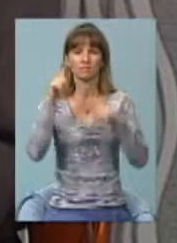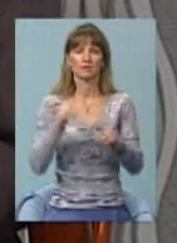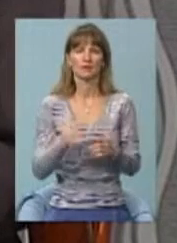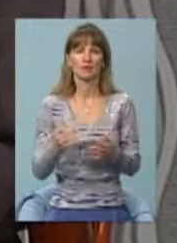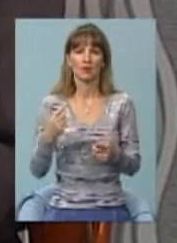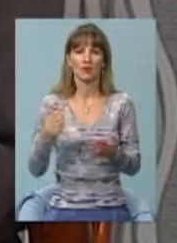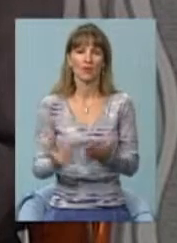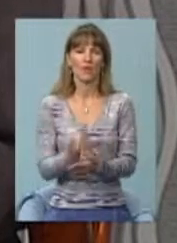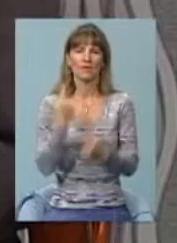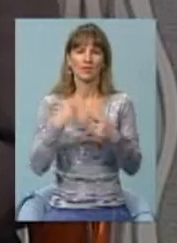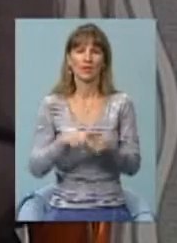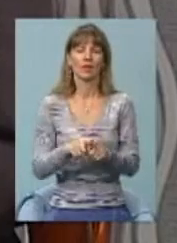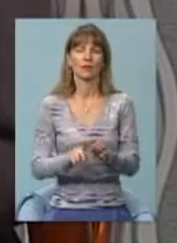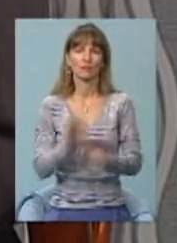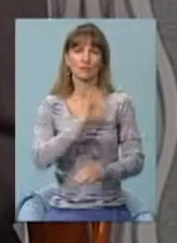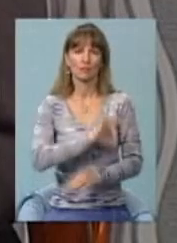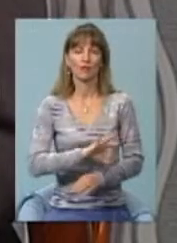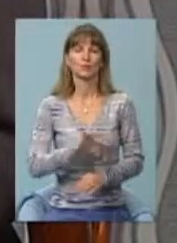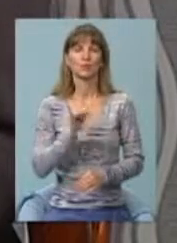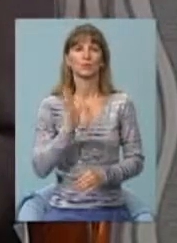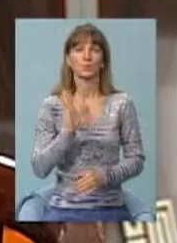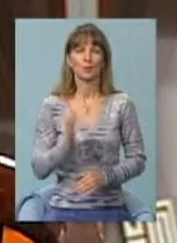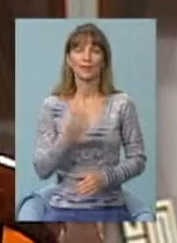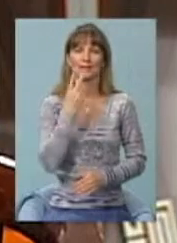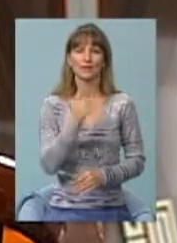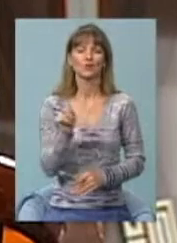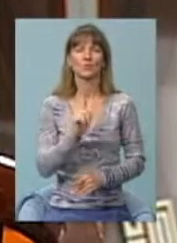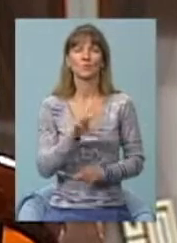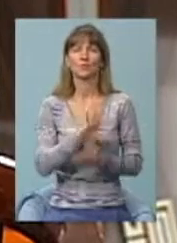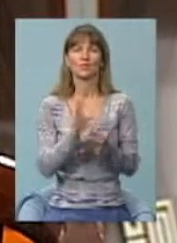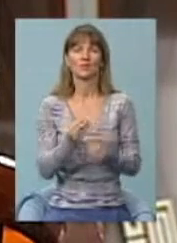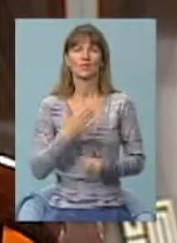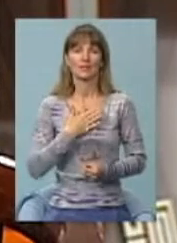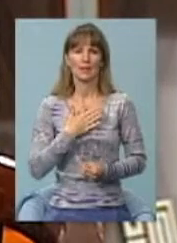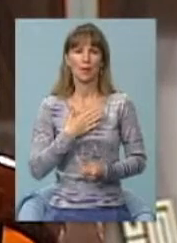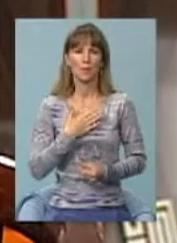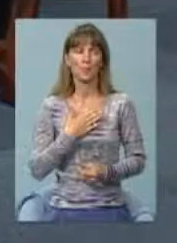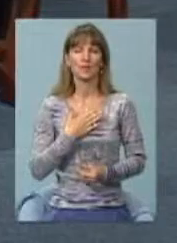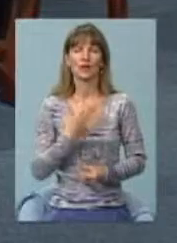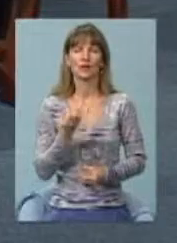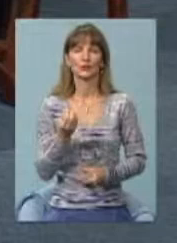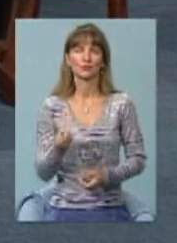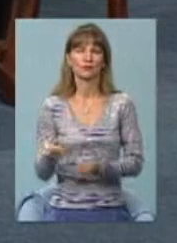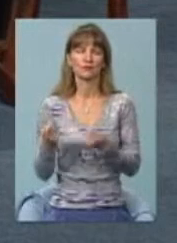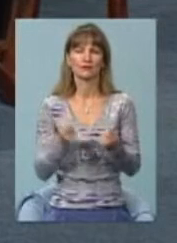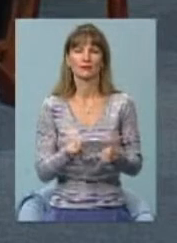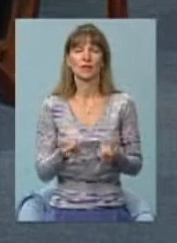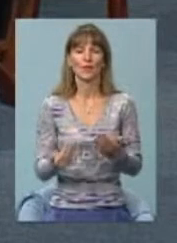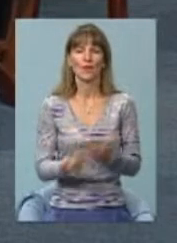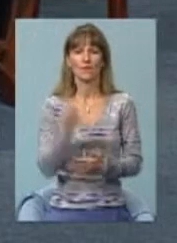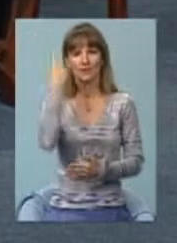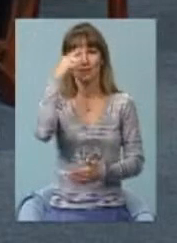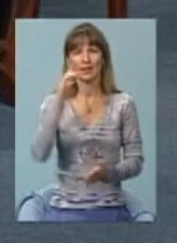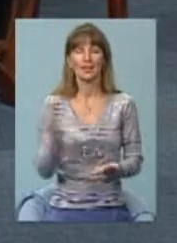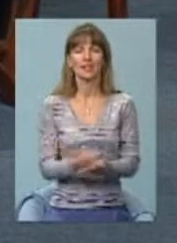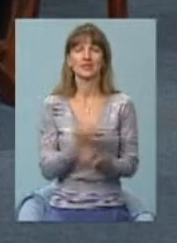технології все впроваджують нове. Ну і будемо дивитися, що взагалі нам ще донесуть нові винаходи.